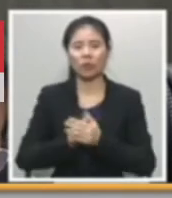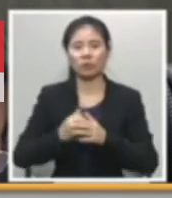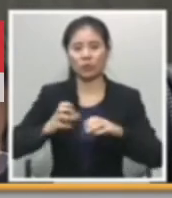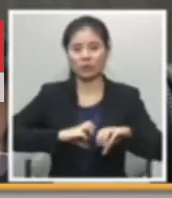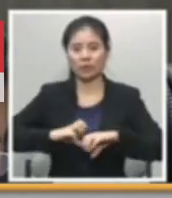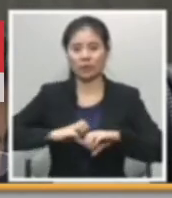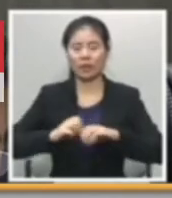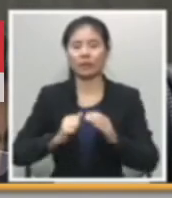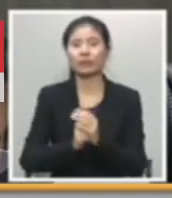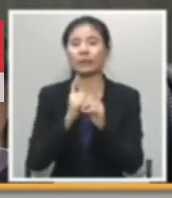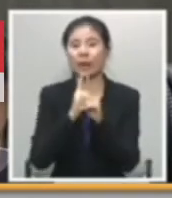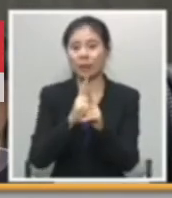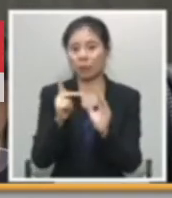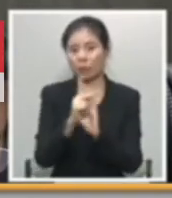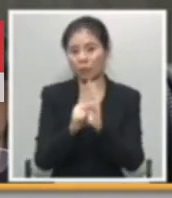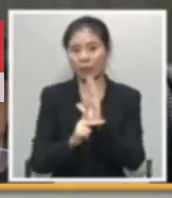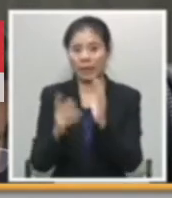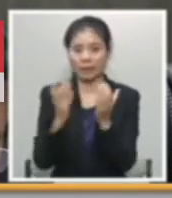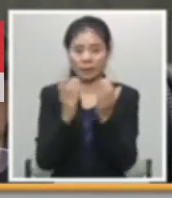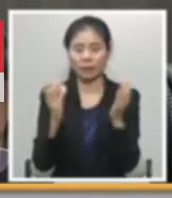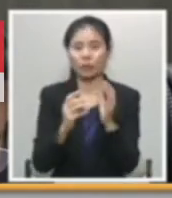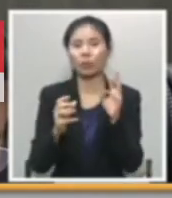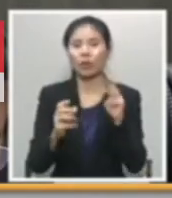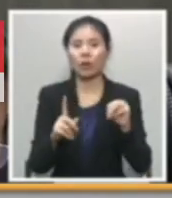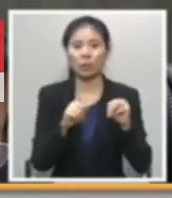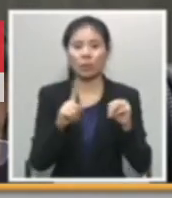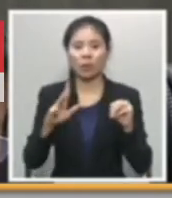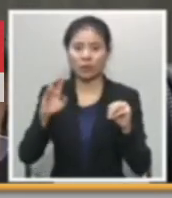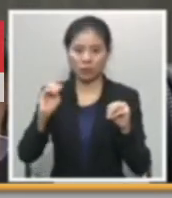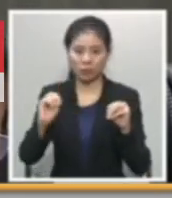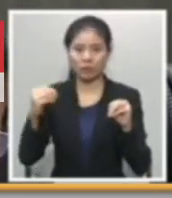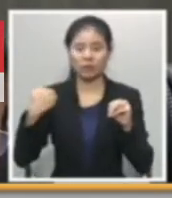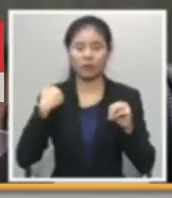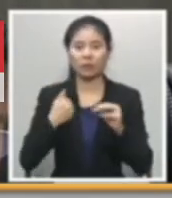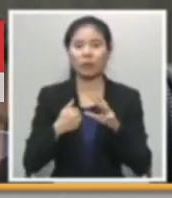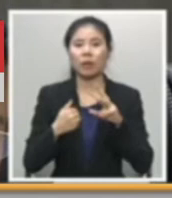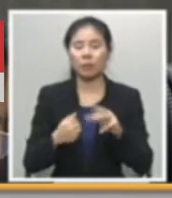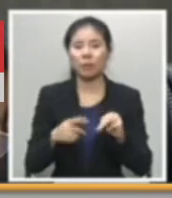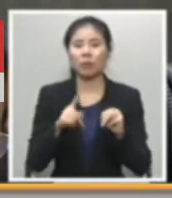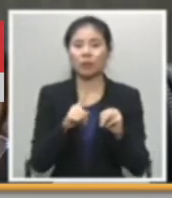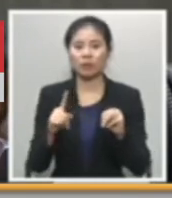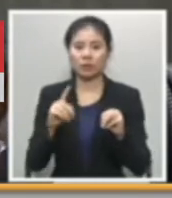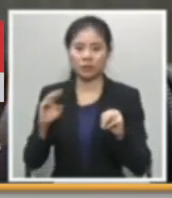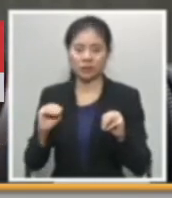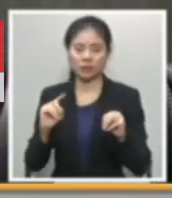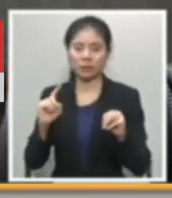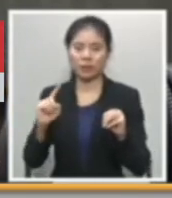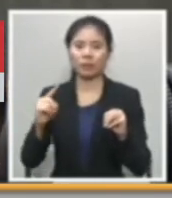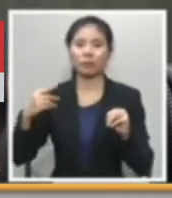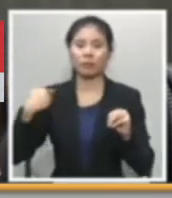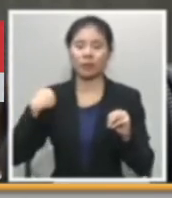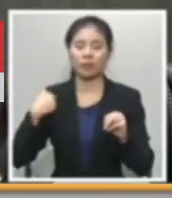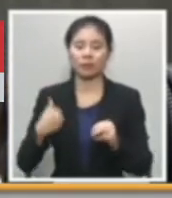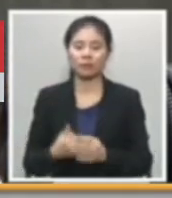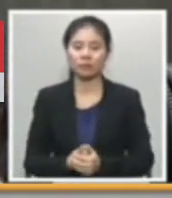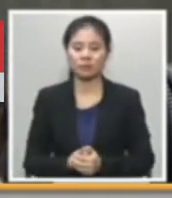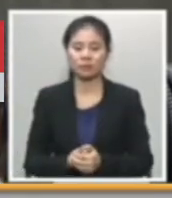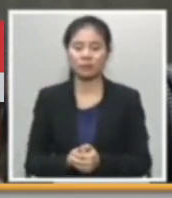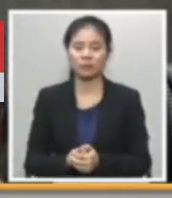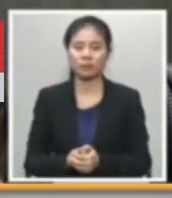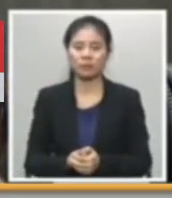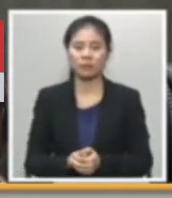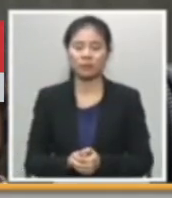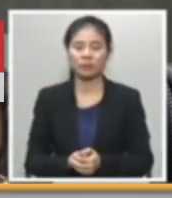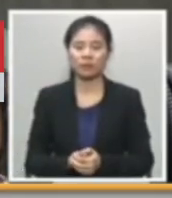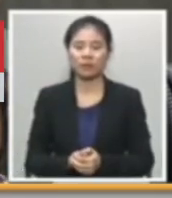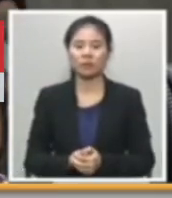ตามรัฐธรรมนูญมาตรา140และมาตรา141ซึ่งก็คือจะต้อง